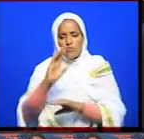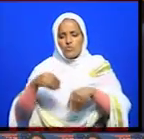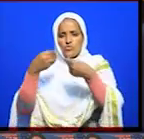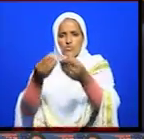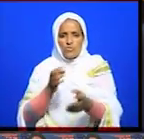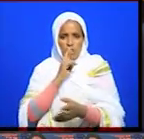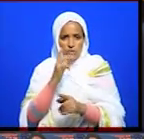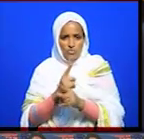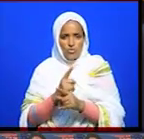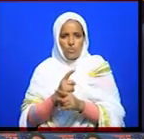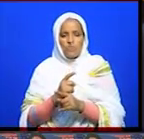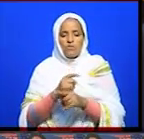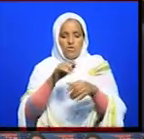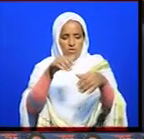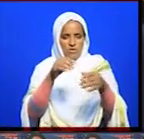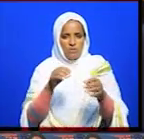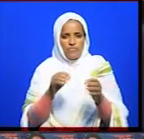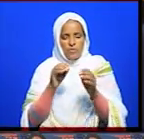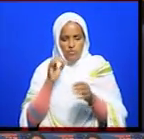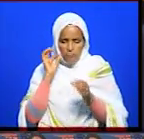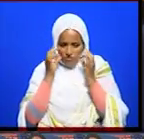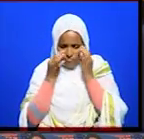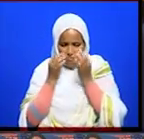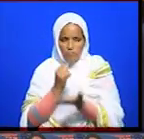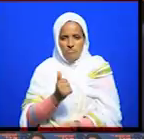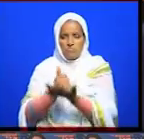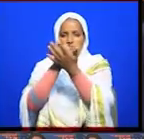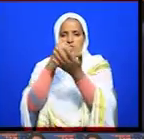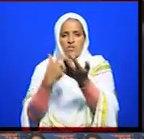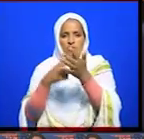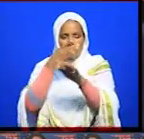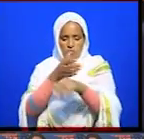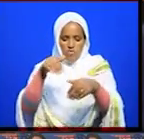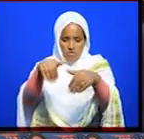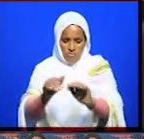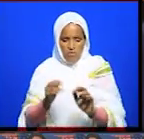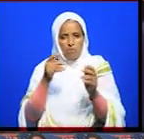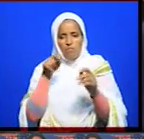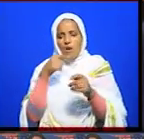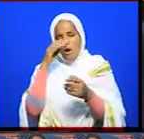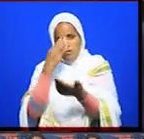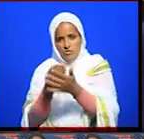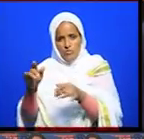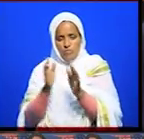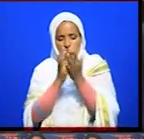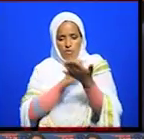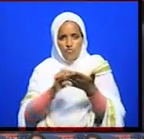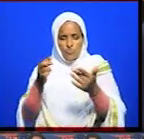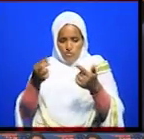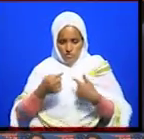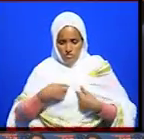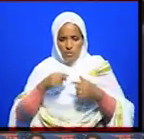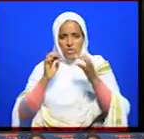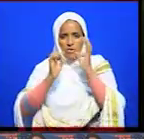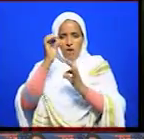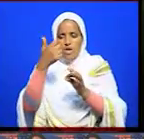ናቸው፣ አክባሪዎች ናቸው፣ የእግዚአብሔር ስጦታዎች ናቸው፣ ጧሪ ቀባሪዎችም ናቸው። ልጆች እድሜያቸውም